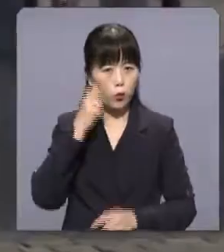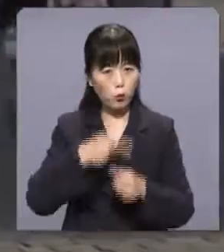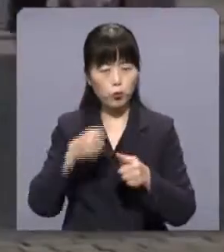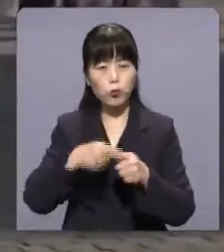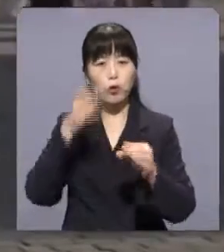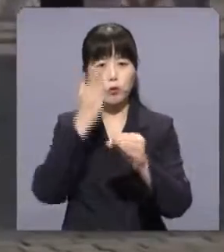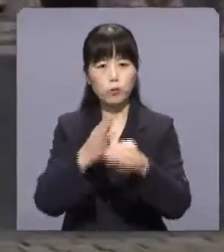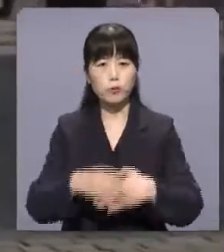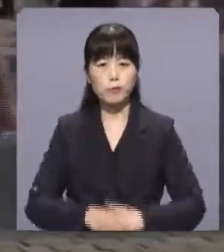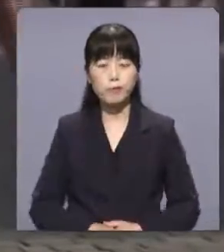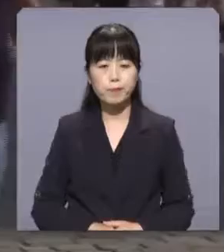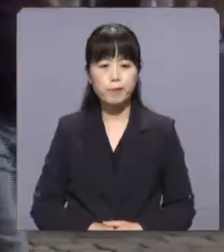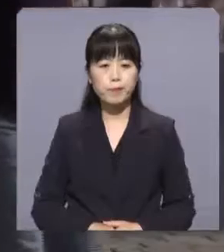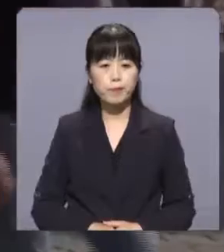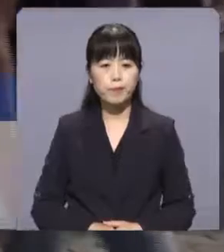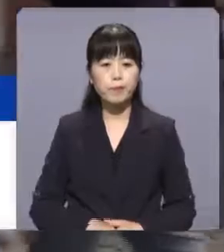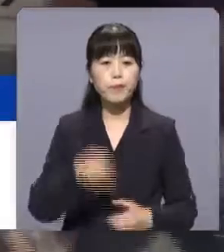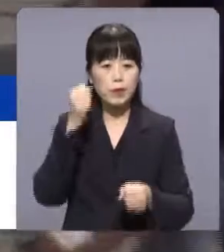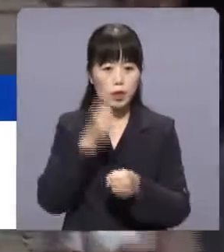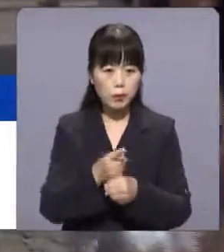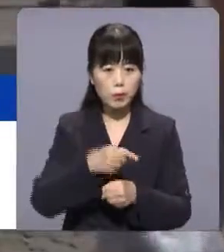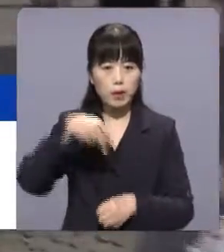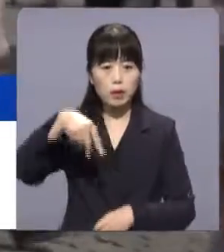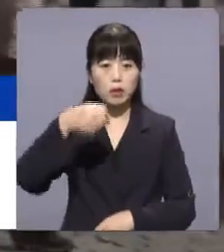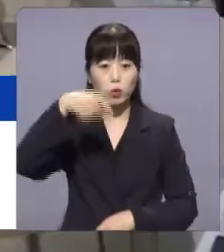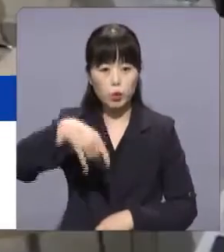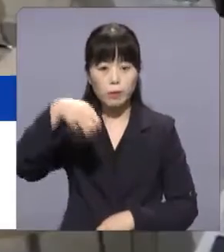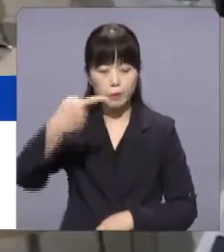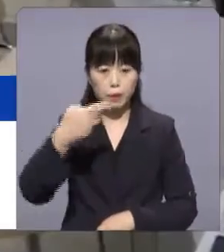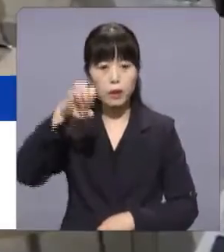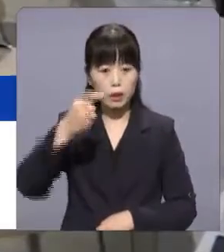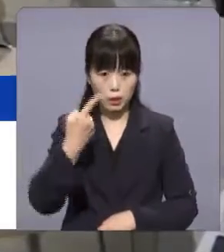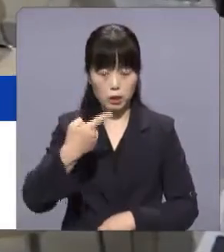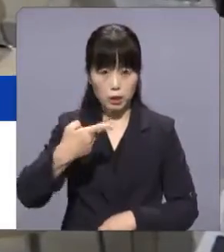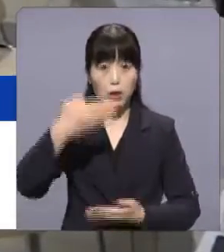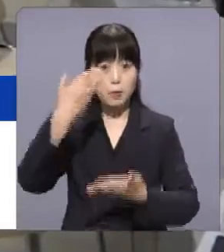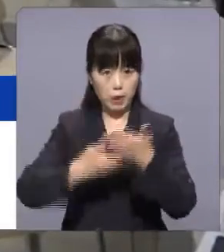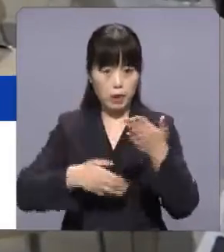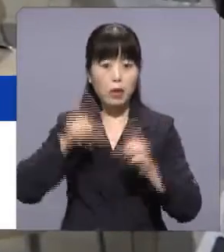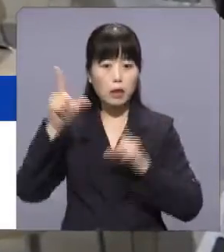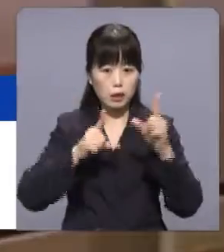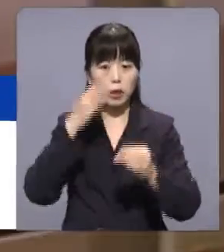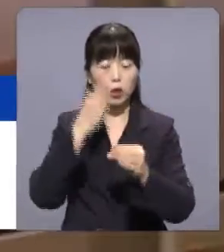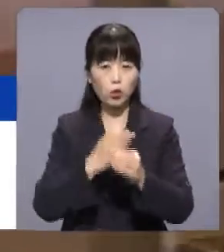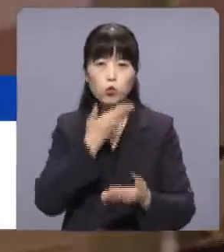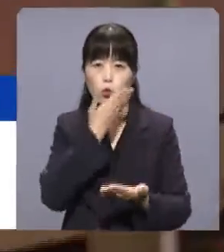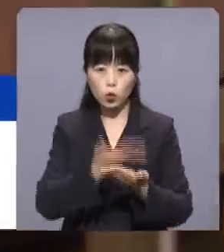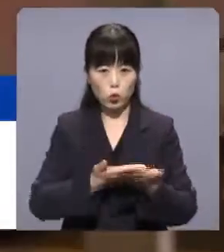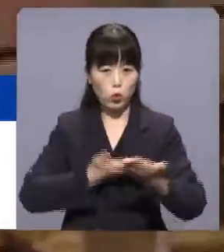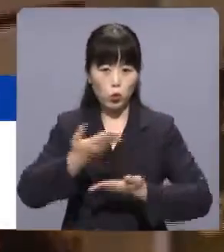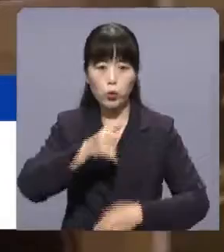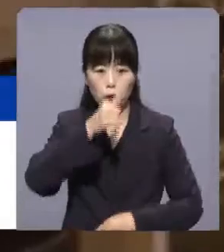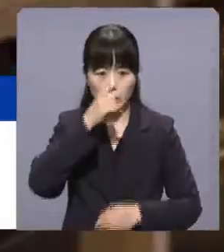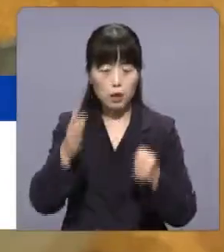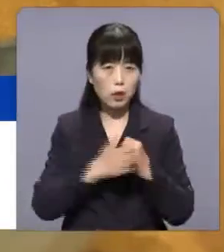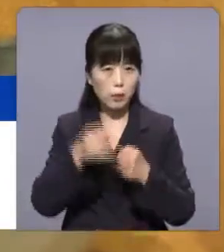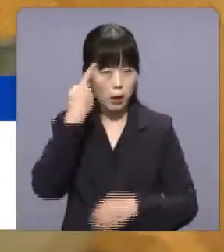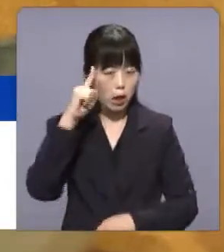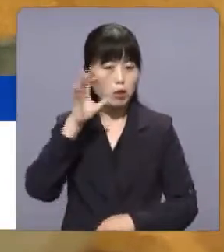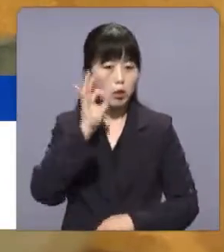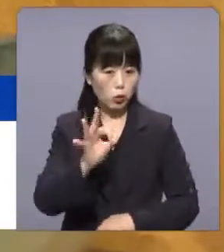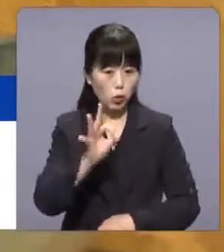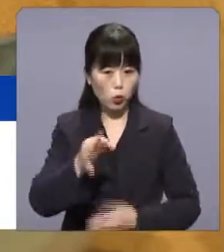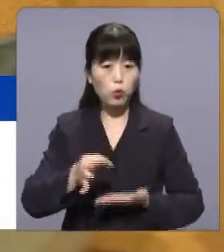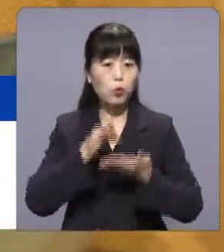분석했습니다. 이미 이제 스위프트에서 배제가 된 상태였고 주요 교역에 있어서는 이제